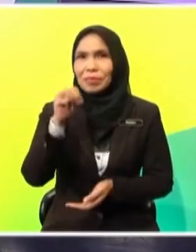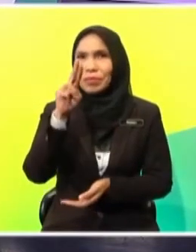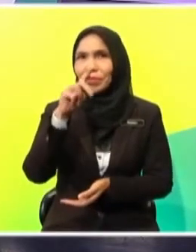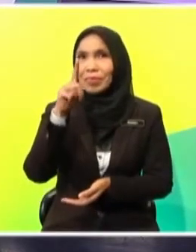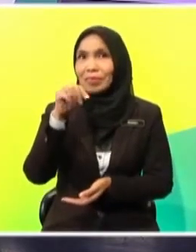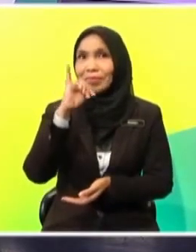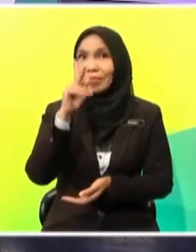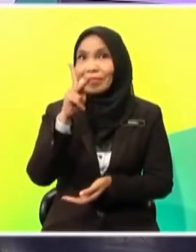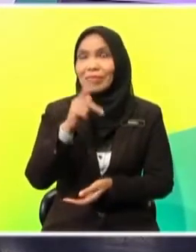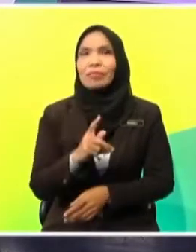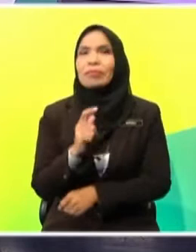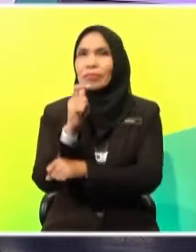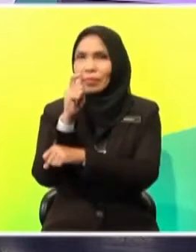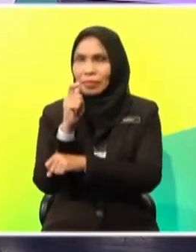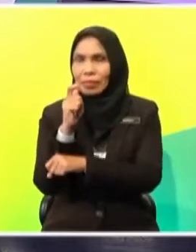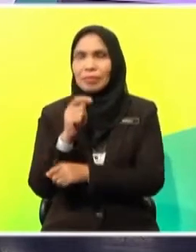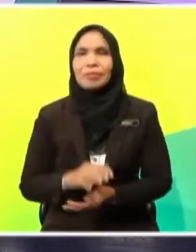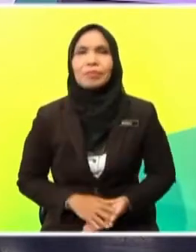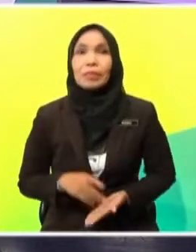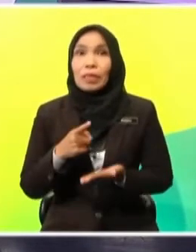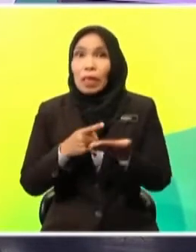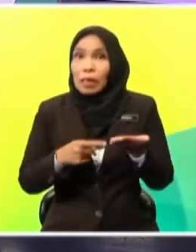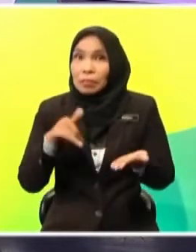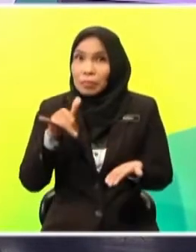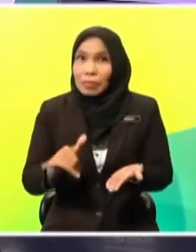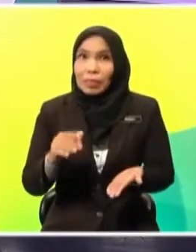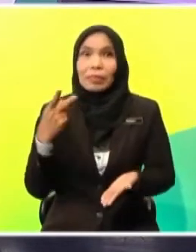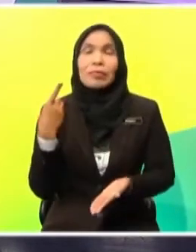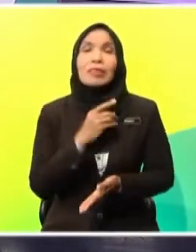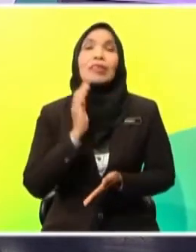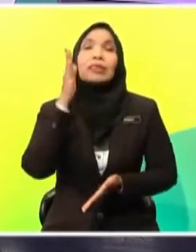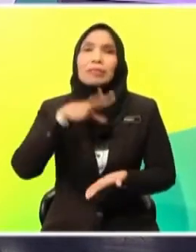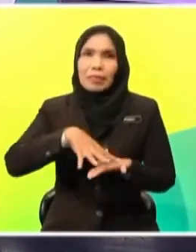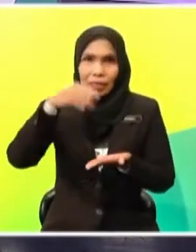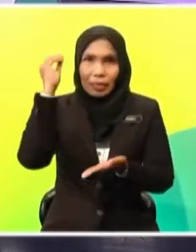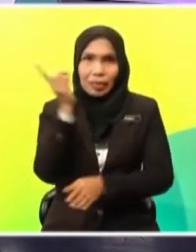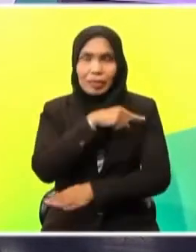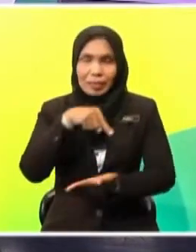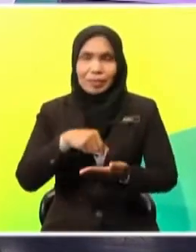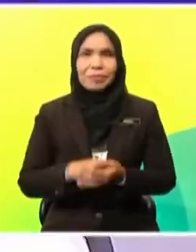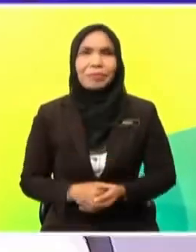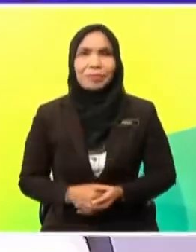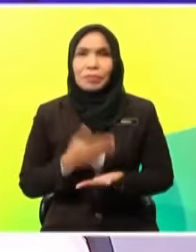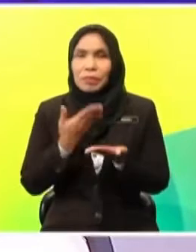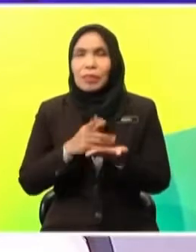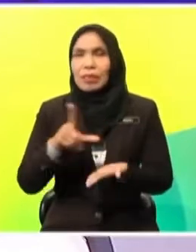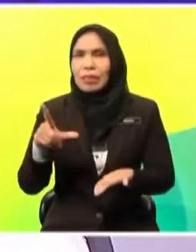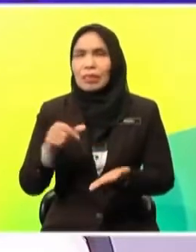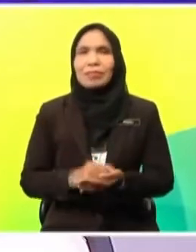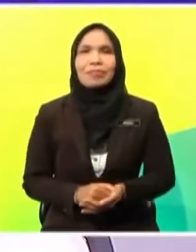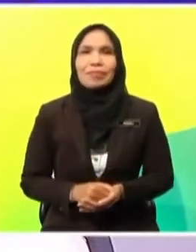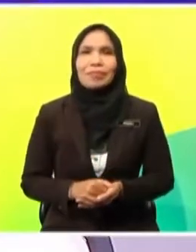murid-murid pada hari ini apel kakaknya yang kita nak belajar lebih baik Kayu pada hari ini ada murid yang berada di rumah